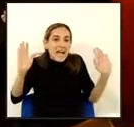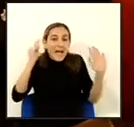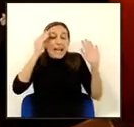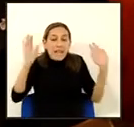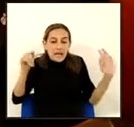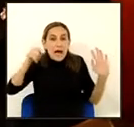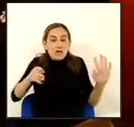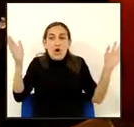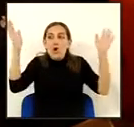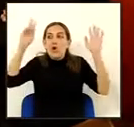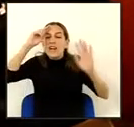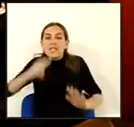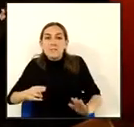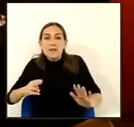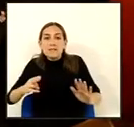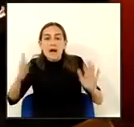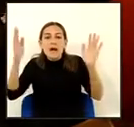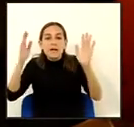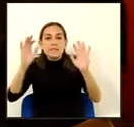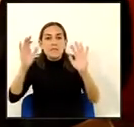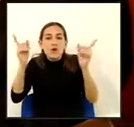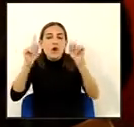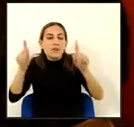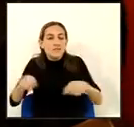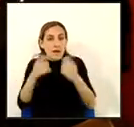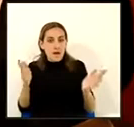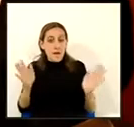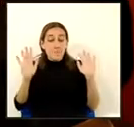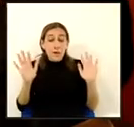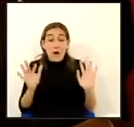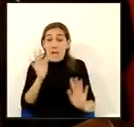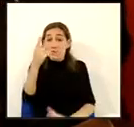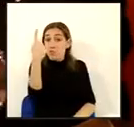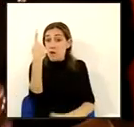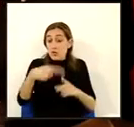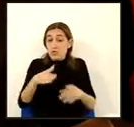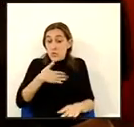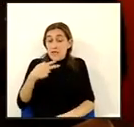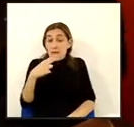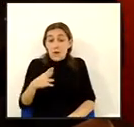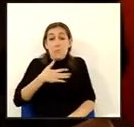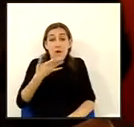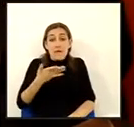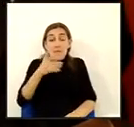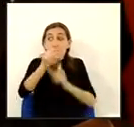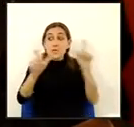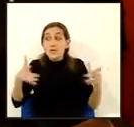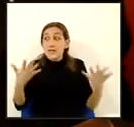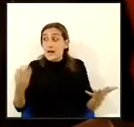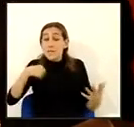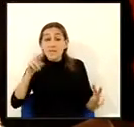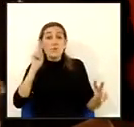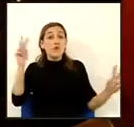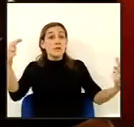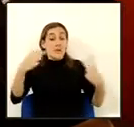no és cap falta de respecte envers a ningú. I a més dic una cosa, possiblement els que ens estan veient avui aquí en